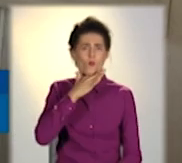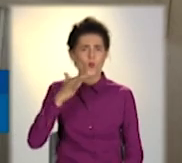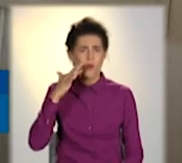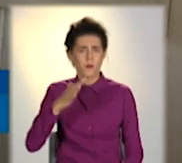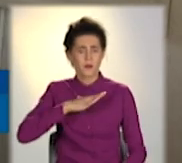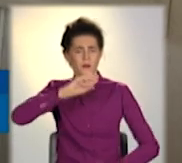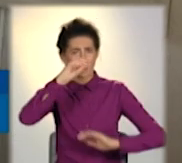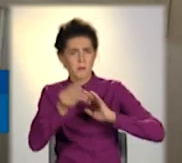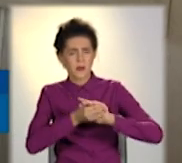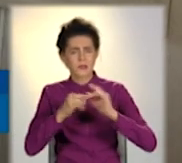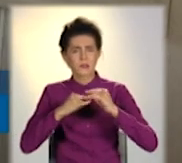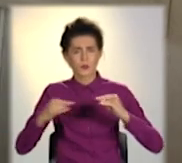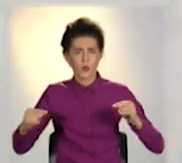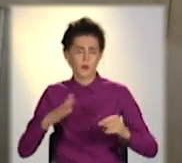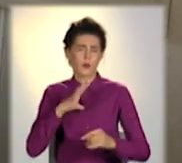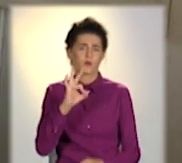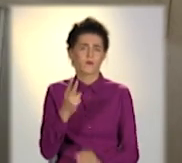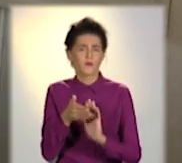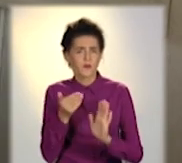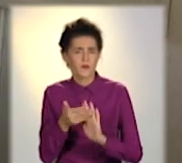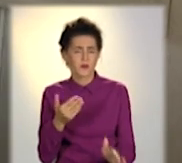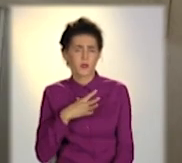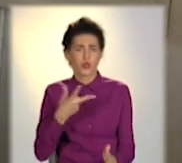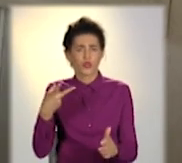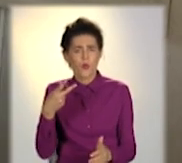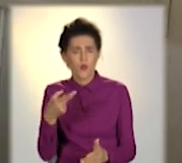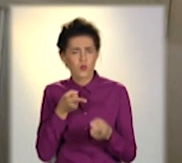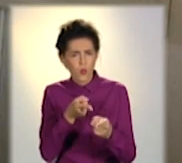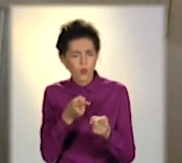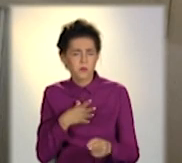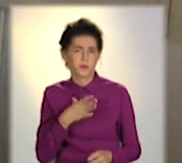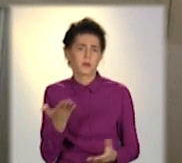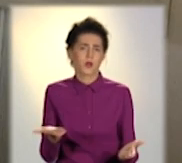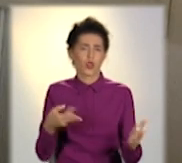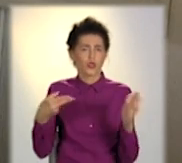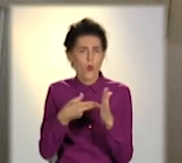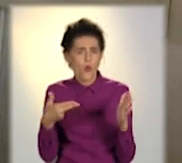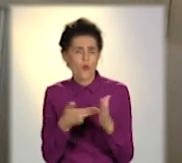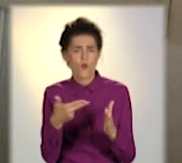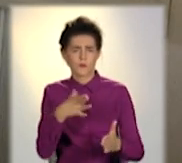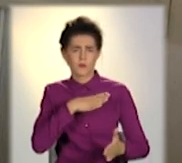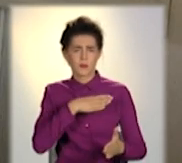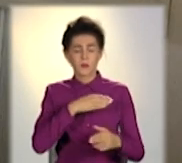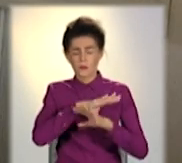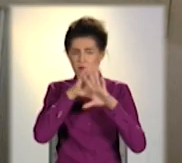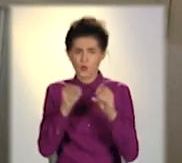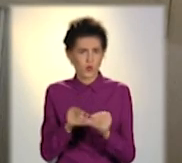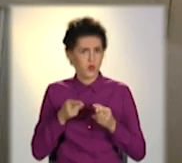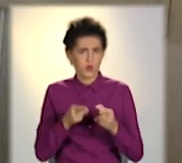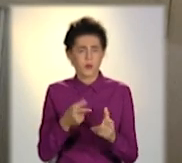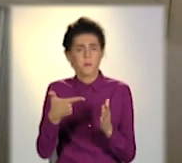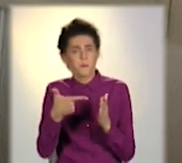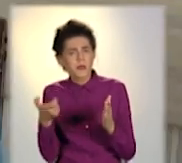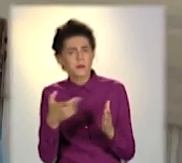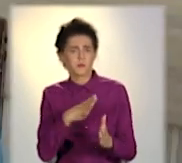столом сиділи, оттуда визивали поліцію. І ножницями угрожали моїм співробітникам, і ножом угрожали, і пістолетом